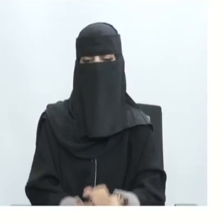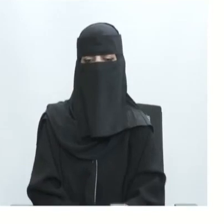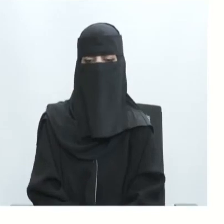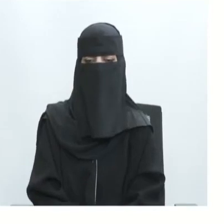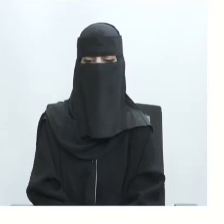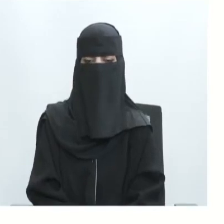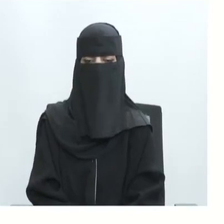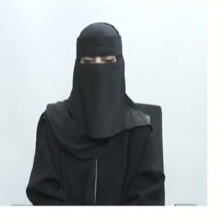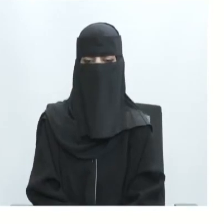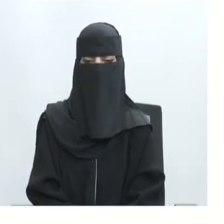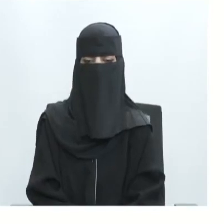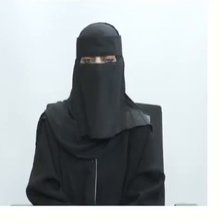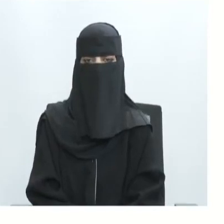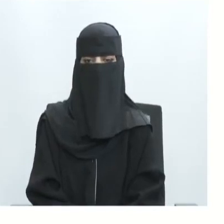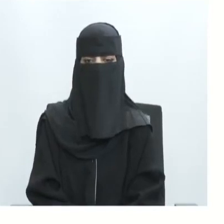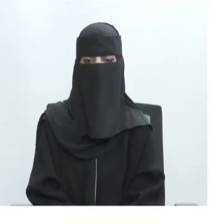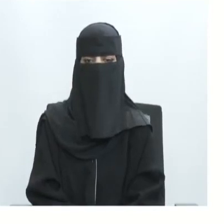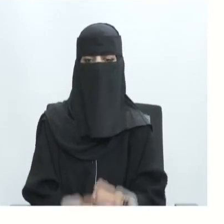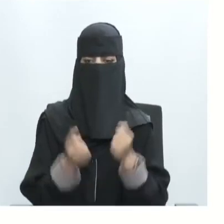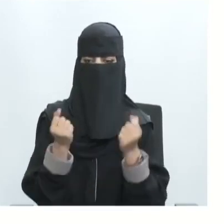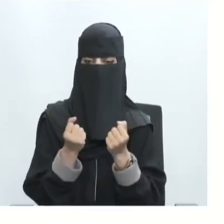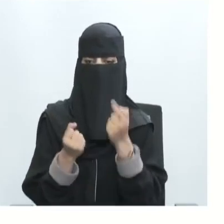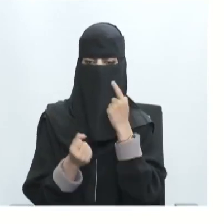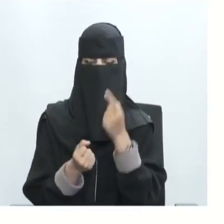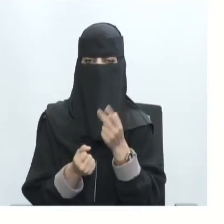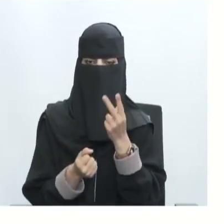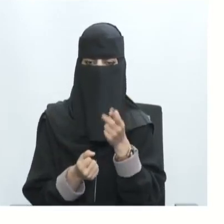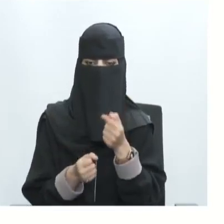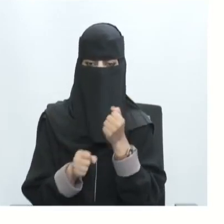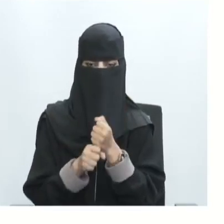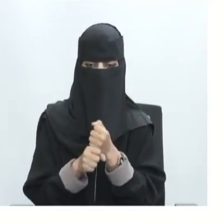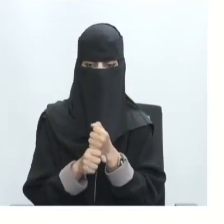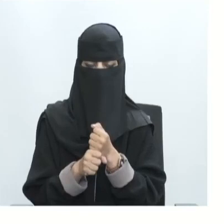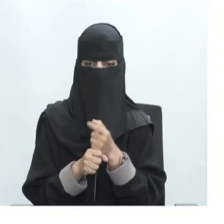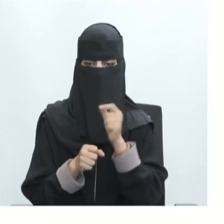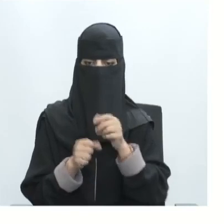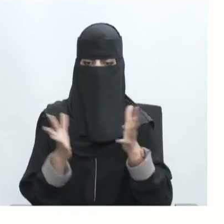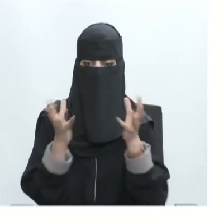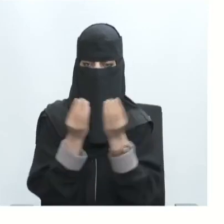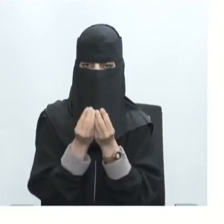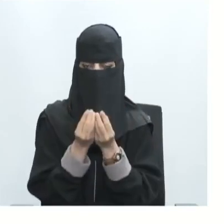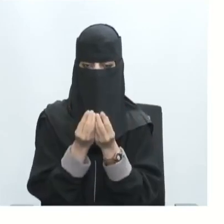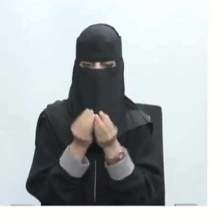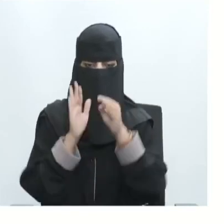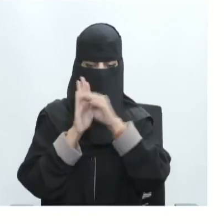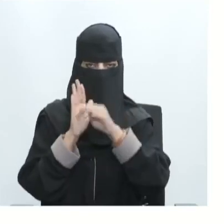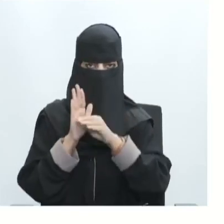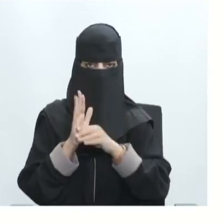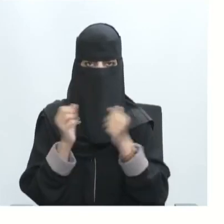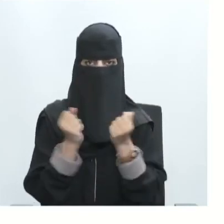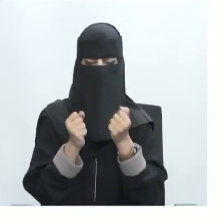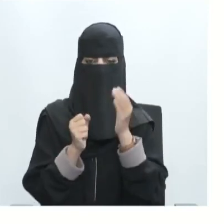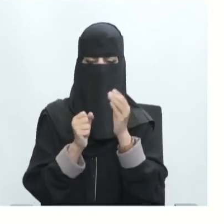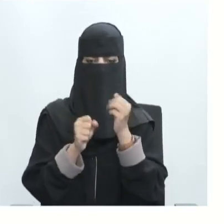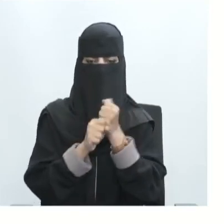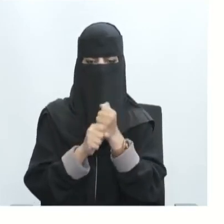العلم اتدرب اثنين يقوم العلم على الجمع بين البراهين والتجارب